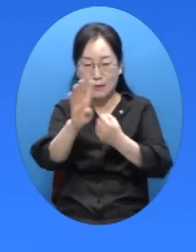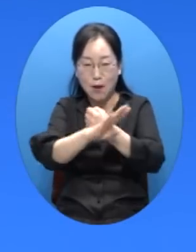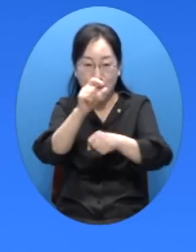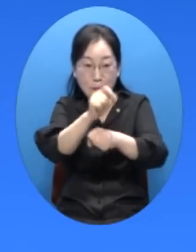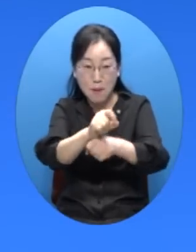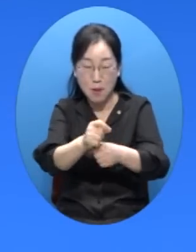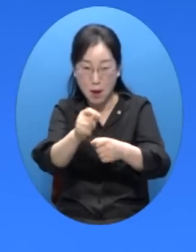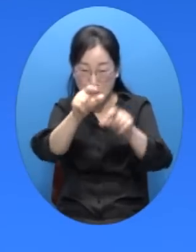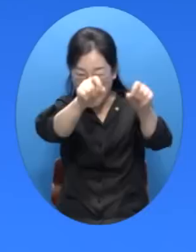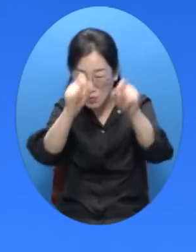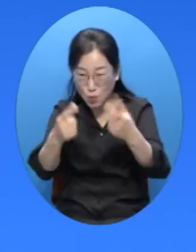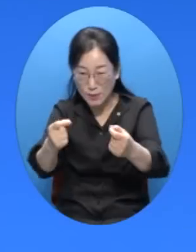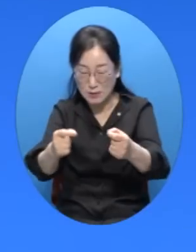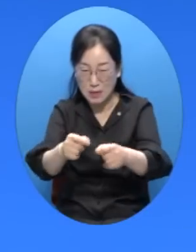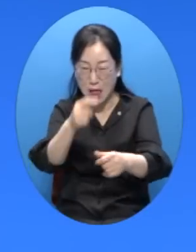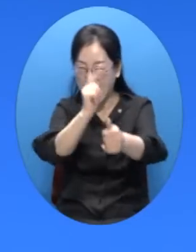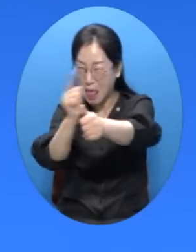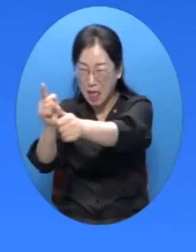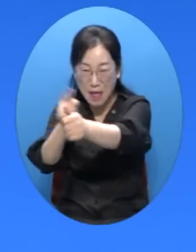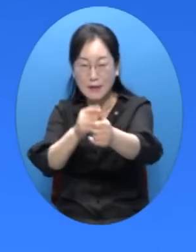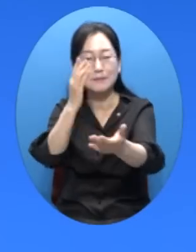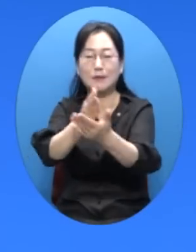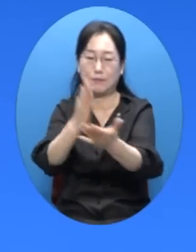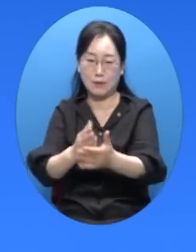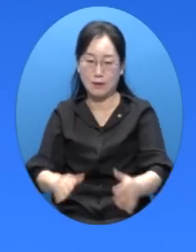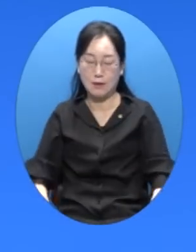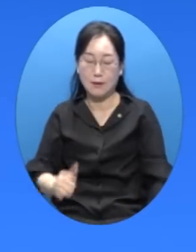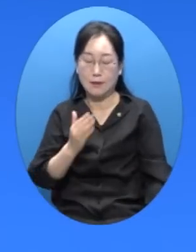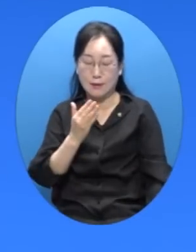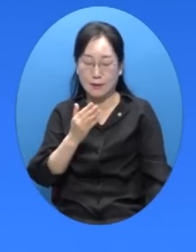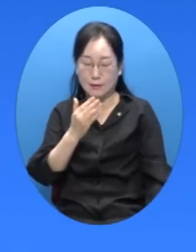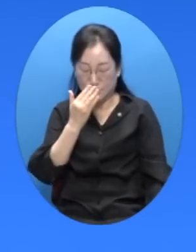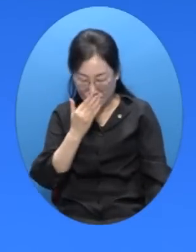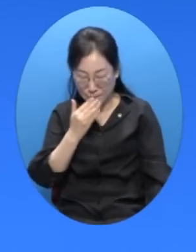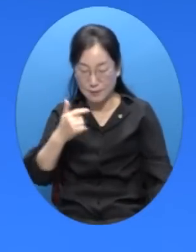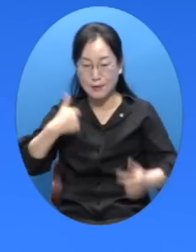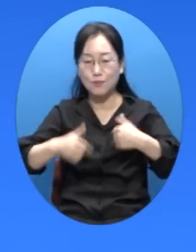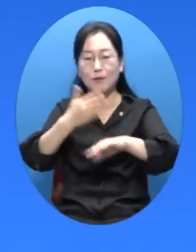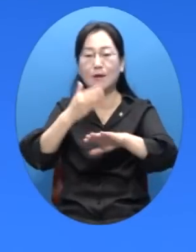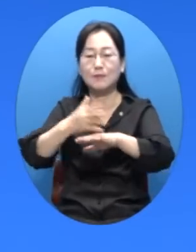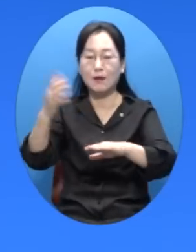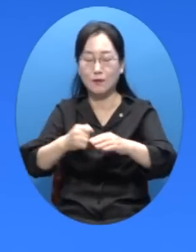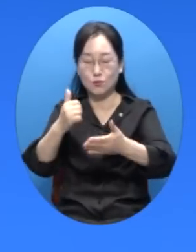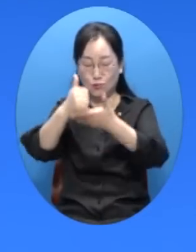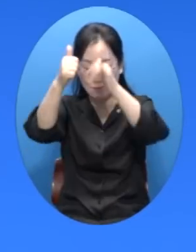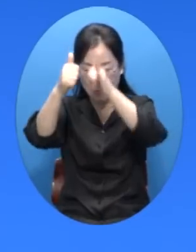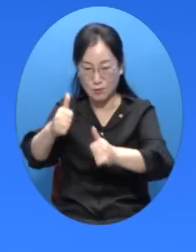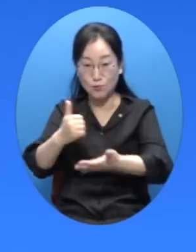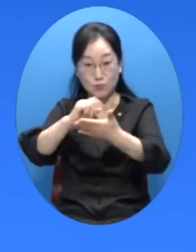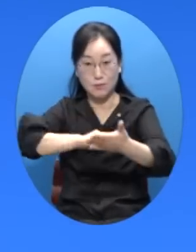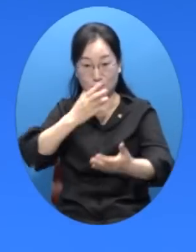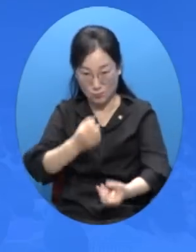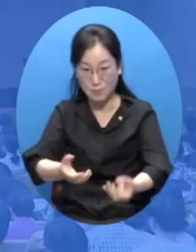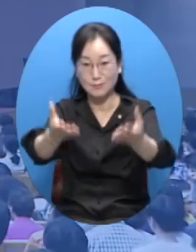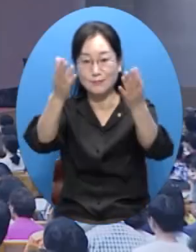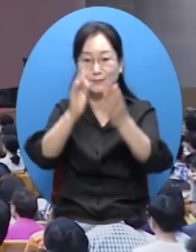비판하고 정죄하는 모습 벗어나서 깨어지고 나서죠 기쁨으로 감사함으로 주님을 섬기는 여러분 모두가 되기를 주님의 이름으로